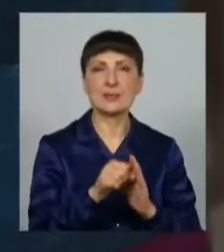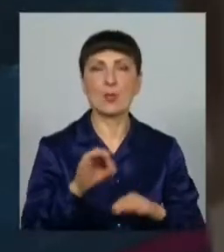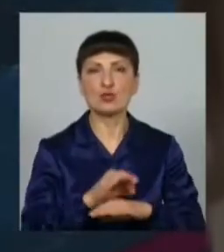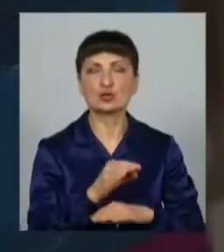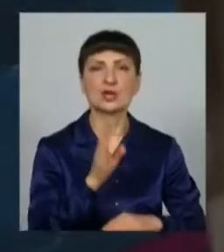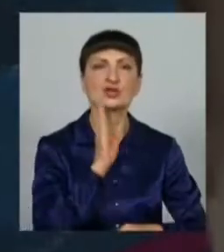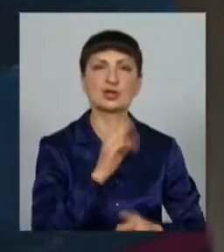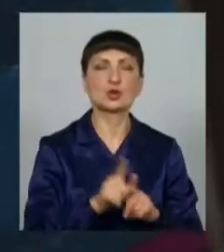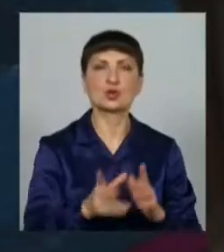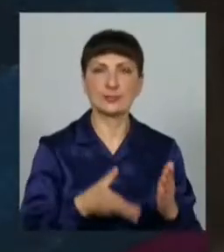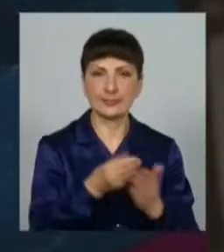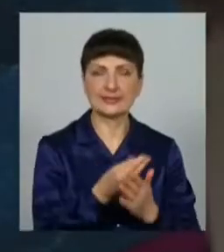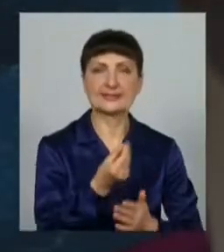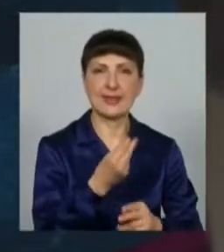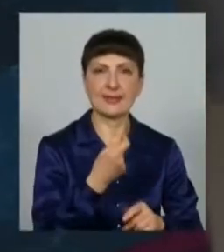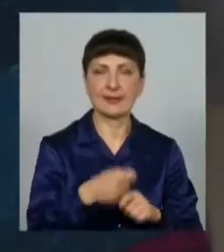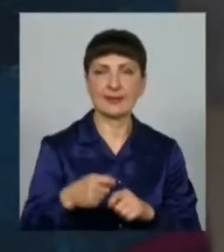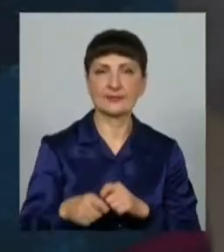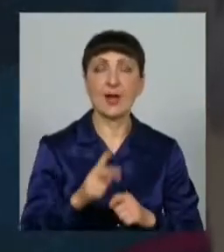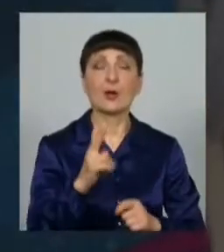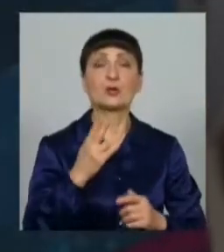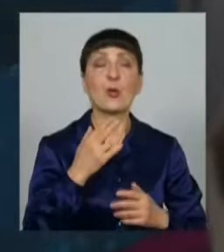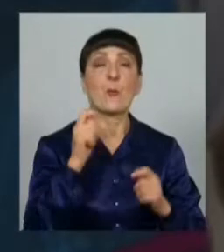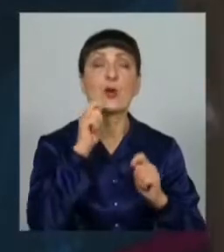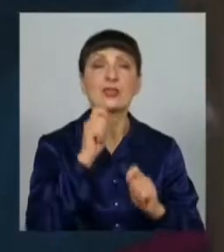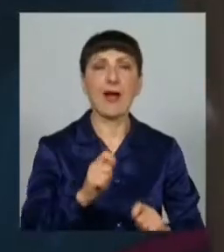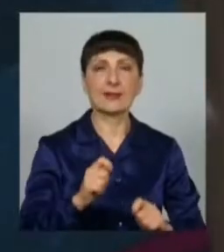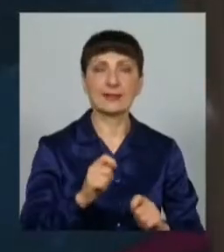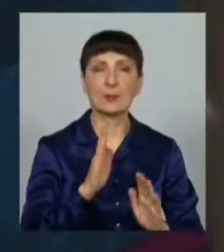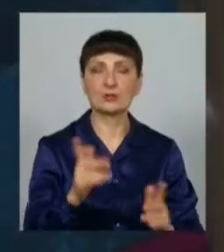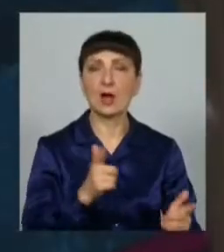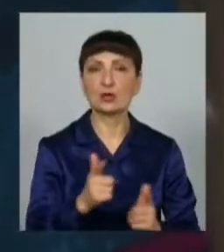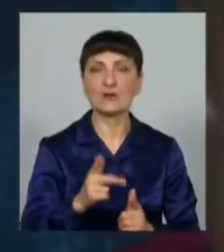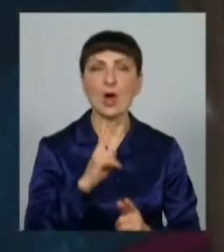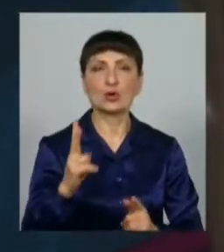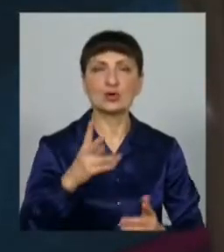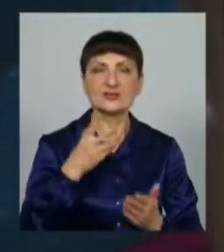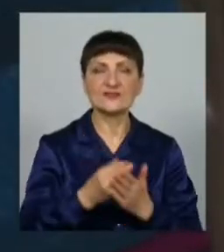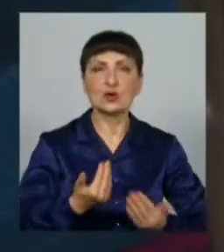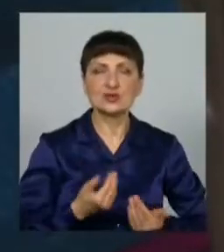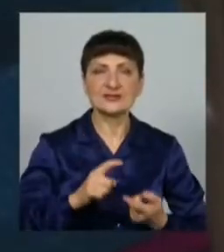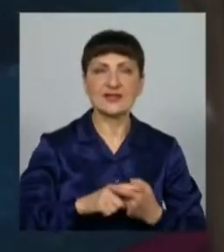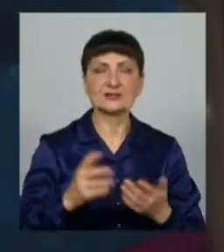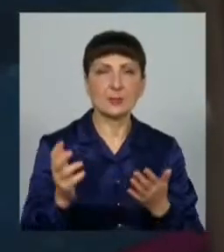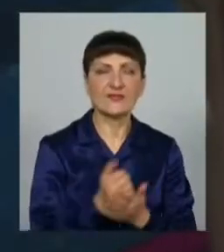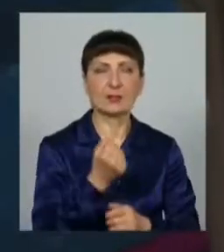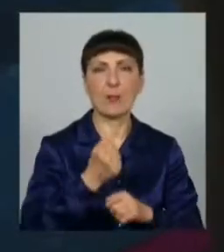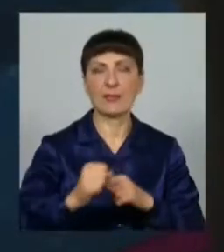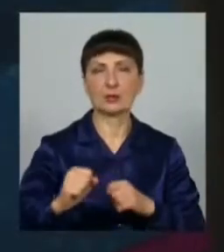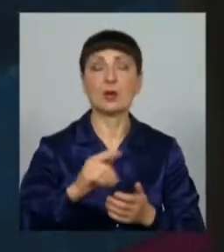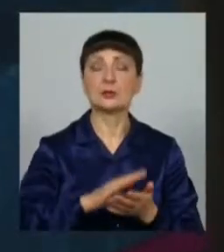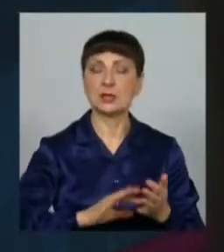еще приятные сюрпризы и подарки готовят тем, кто ценой своей жизни добывал нам победу? Айдан Нураш расскажет